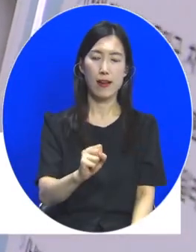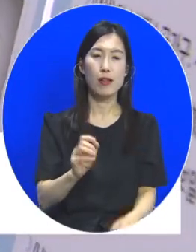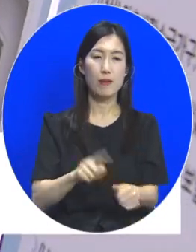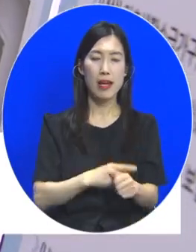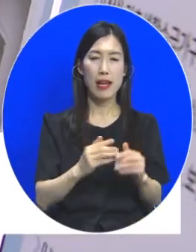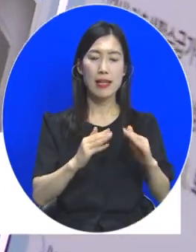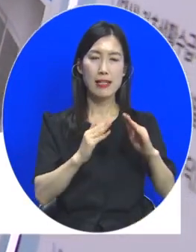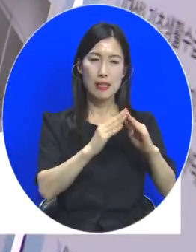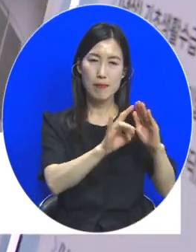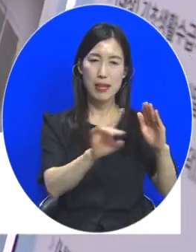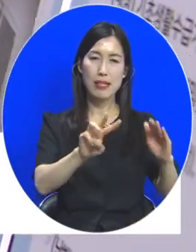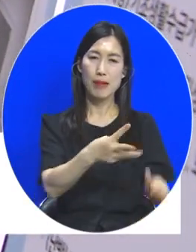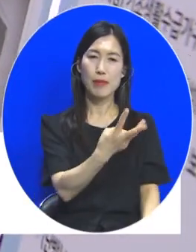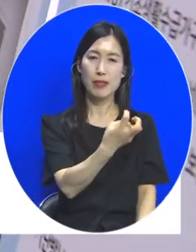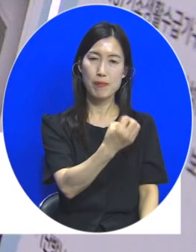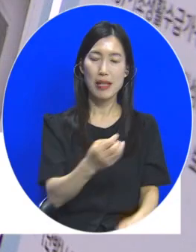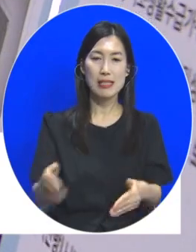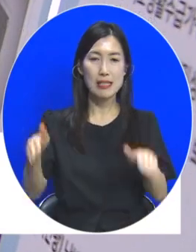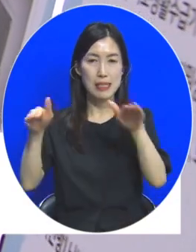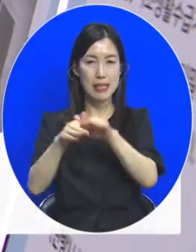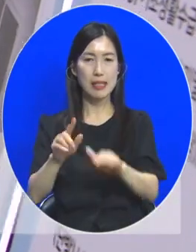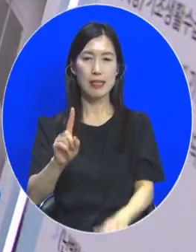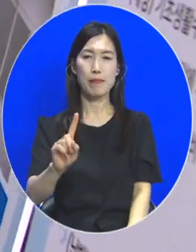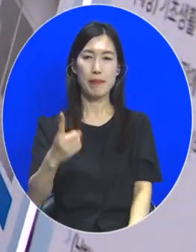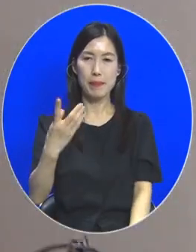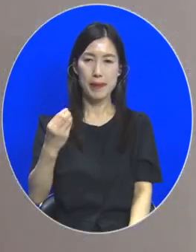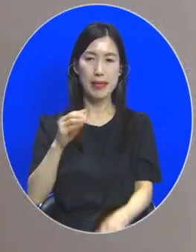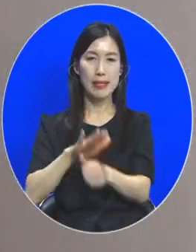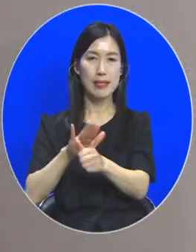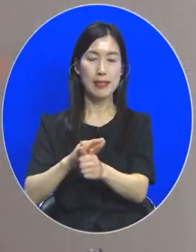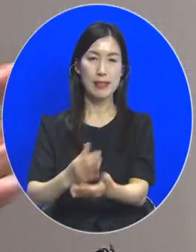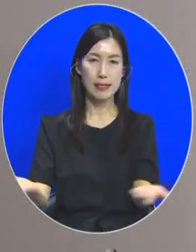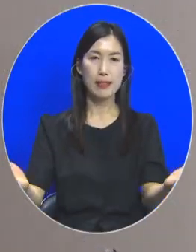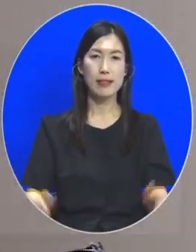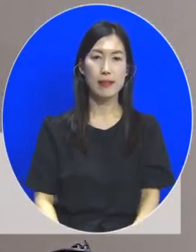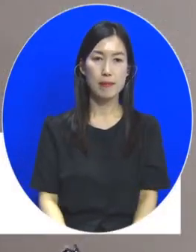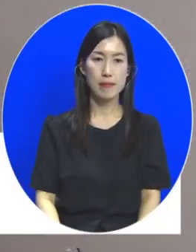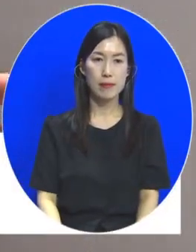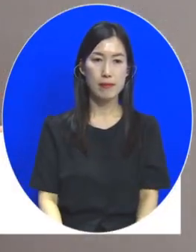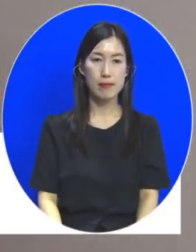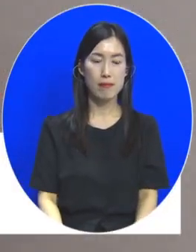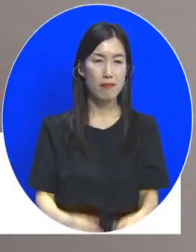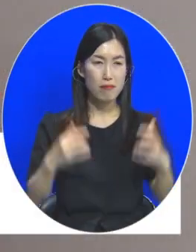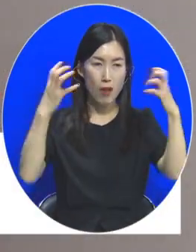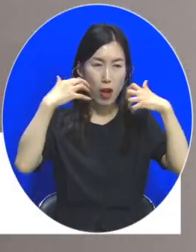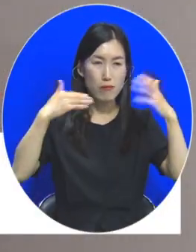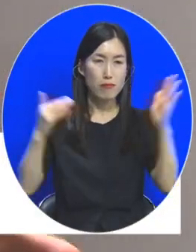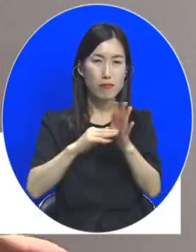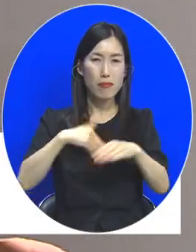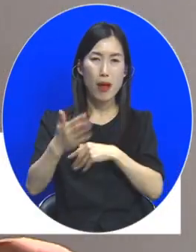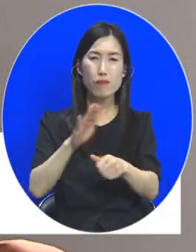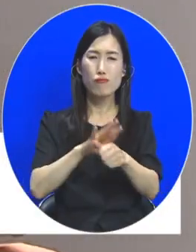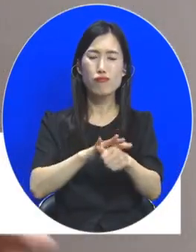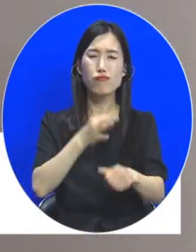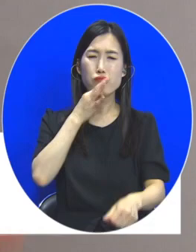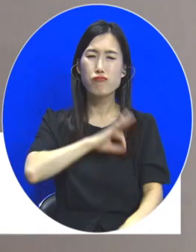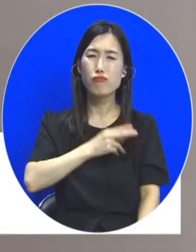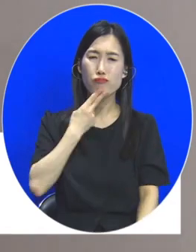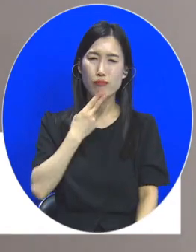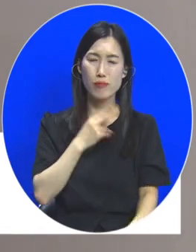330만원 시설에는 최대 1,100만원을 지원합니다 여러분 지나고 나한테 효과가 없잖아요 또